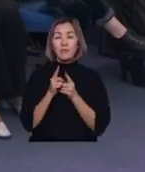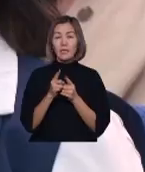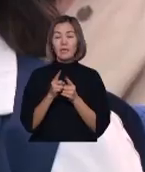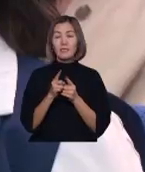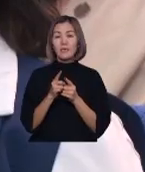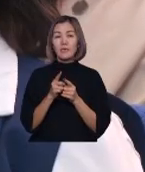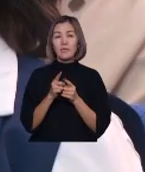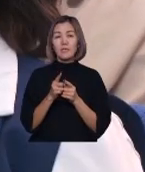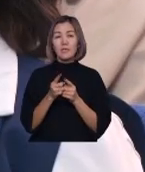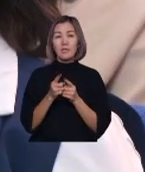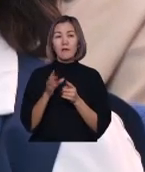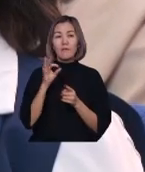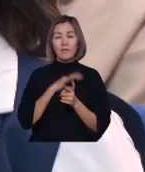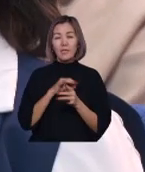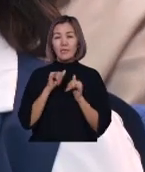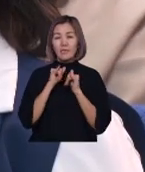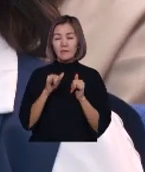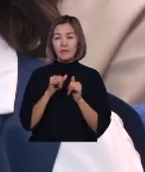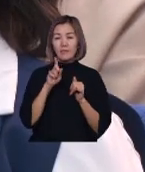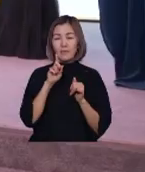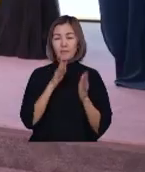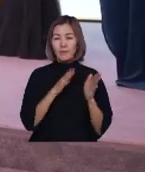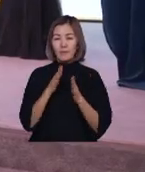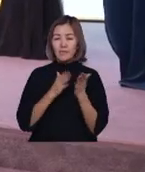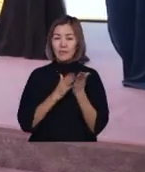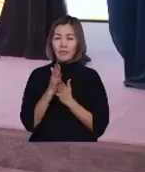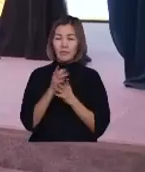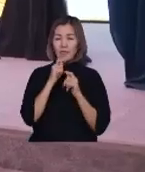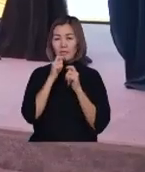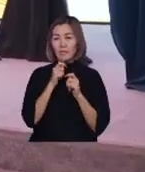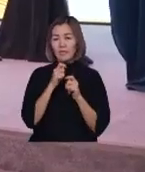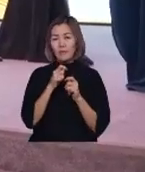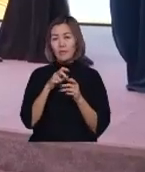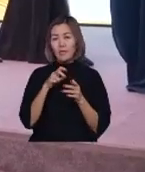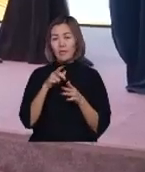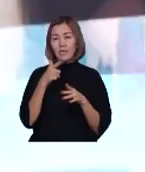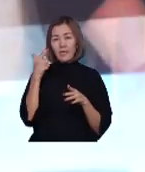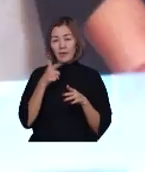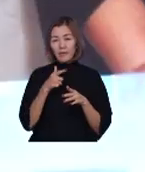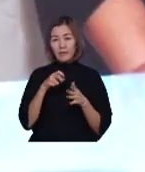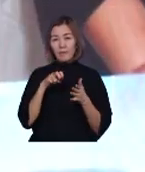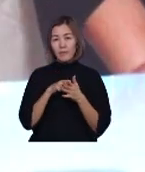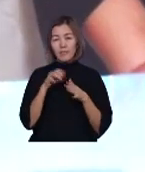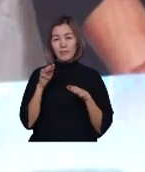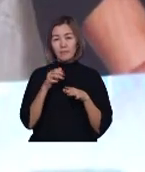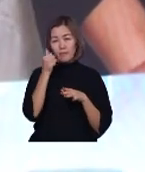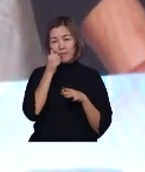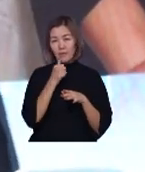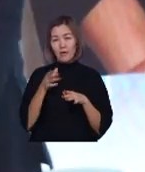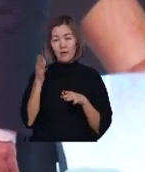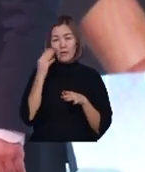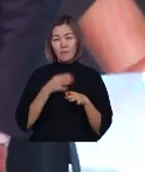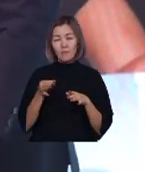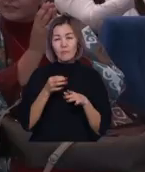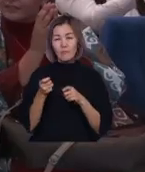работники, внесшие неоценимый вклад в развитие библиотечного дела, были награждены почетными грамотами и благодарственными письмами акима